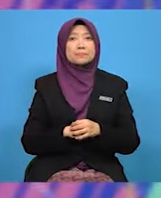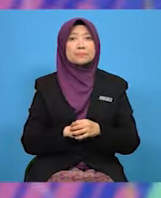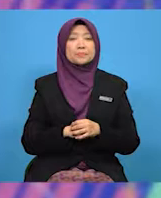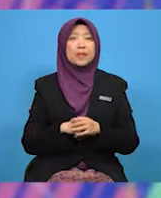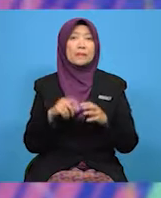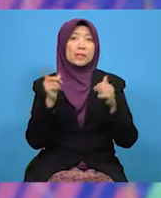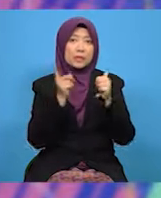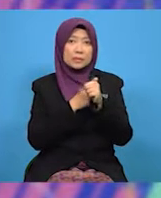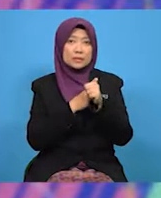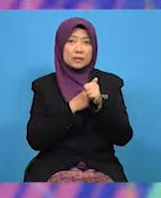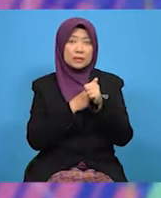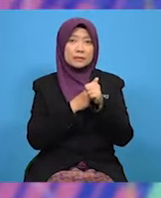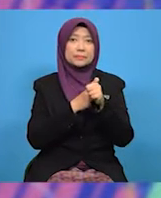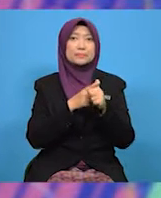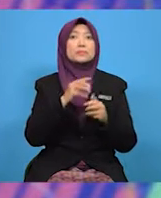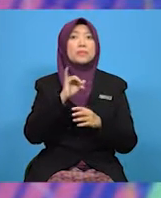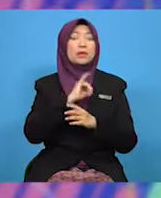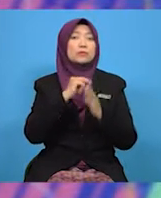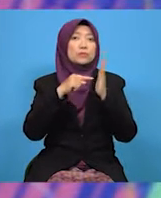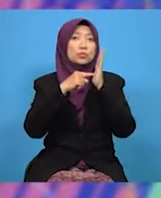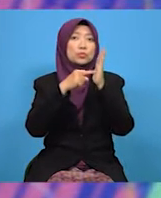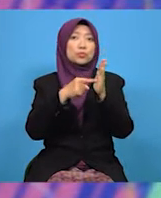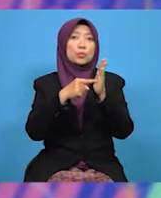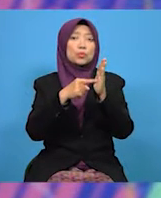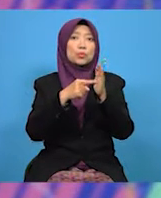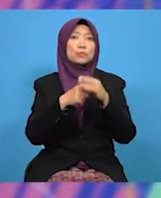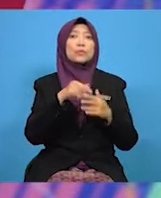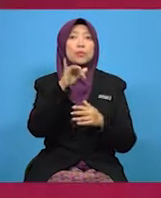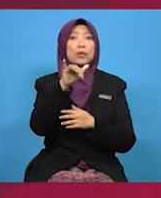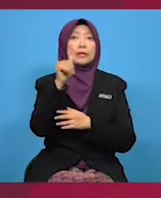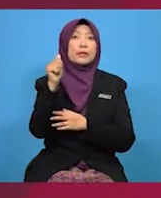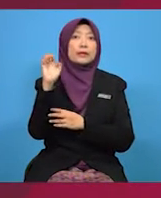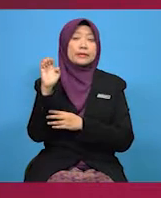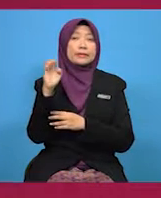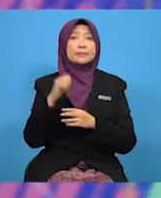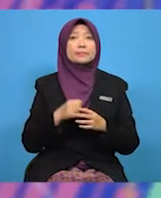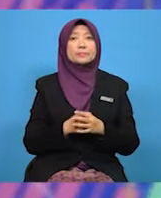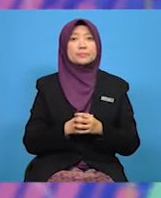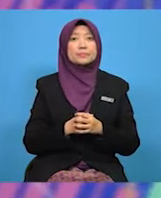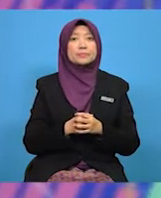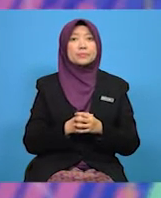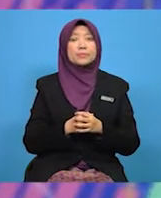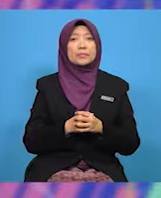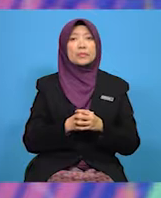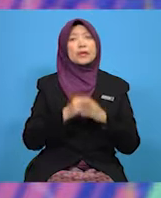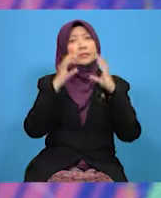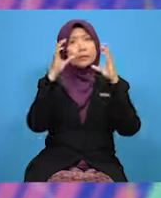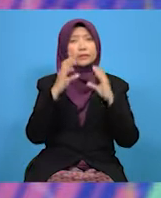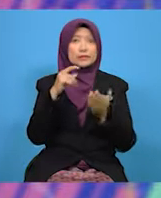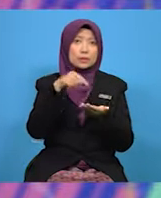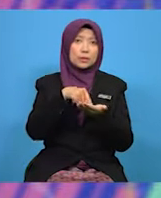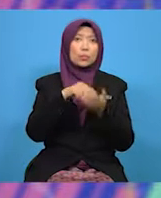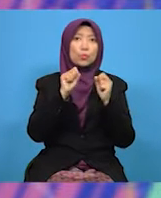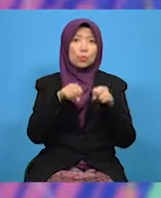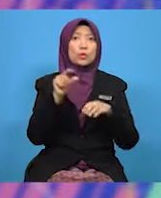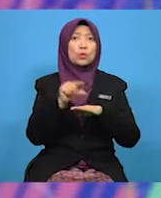pertama sekali saya akan tunjukan pendekatan waitkey pendekatan ini boleh digunakan